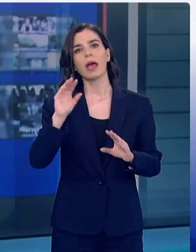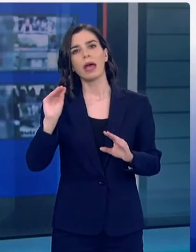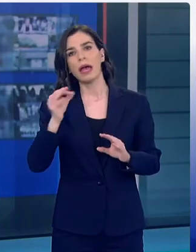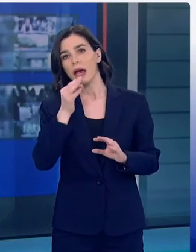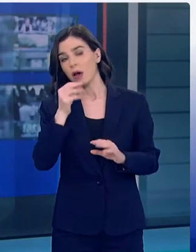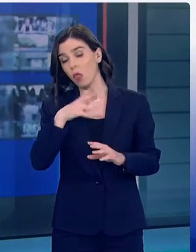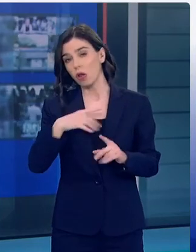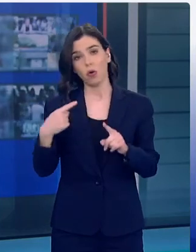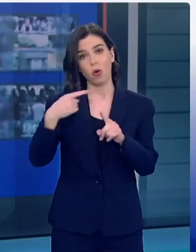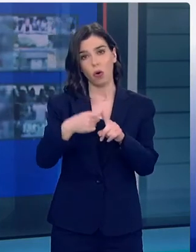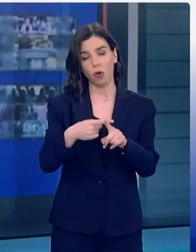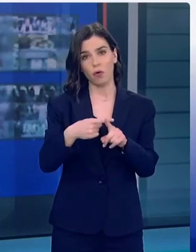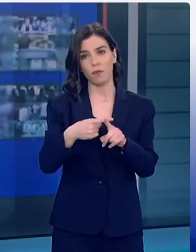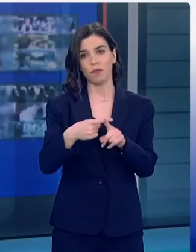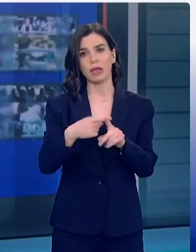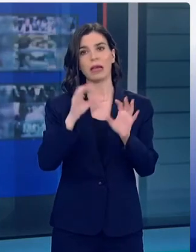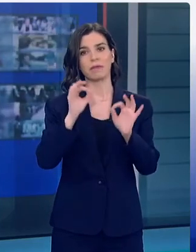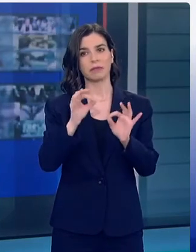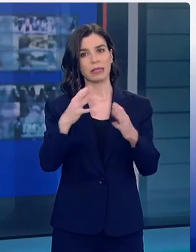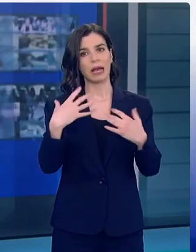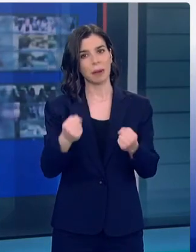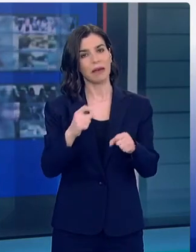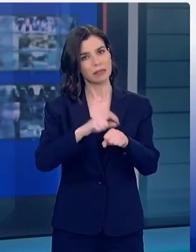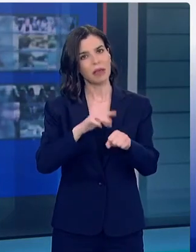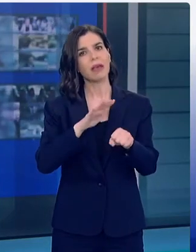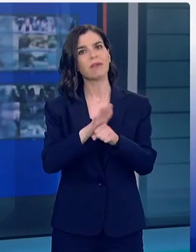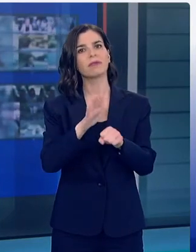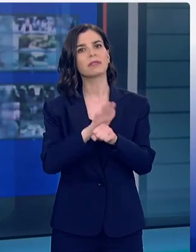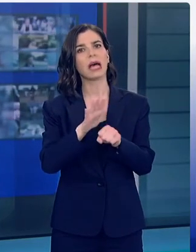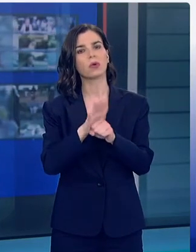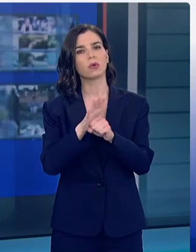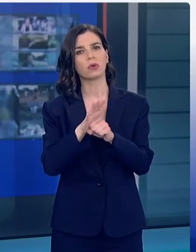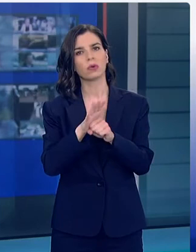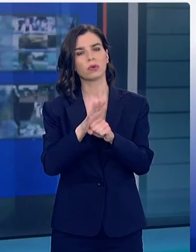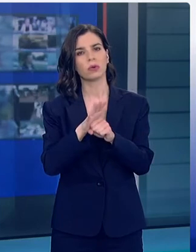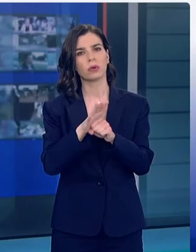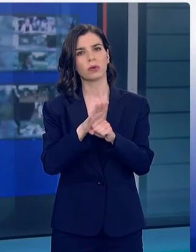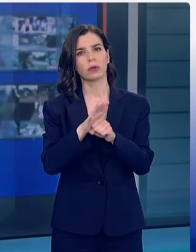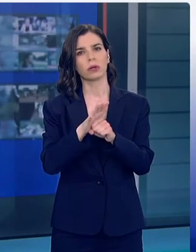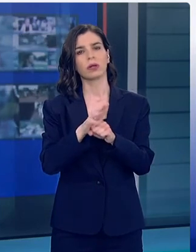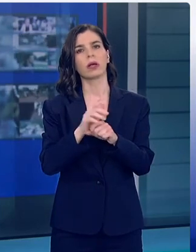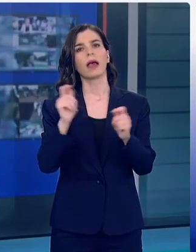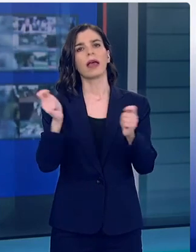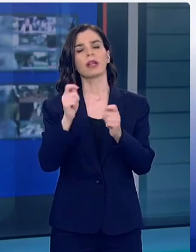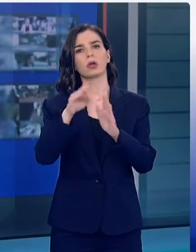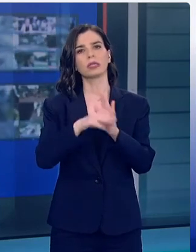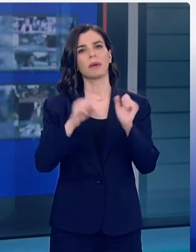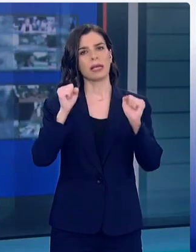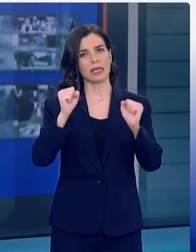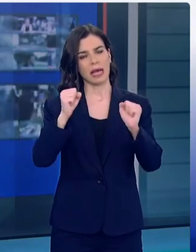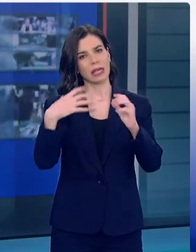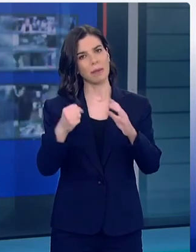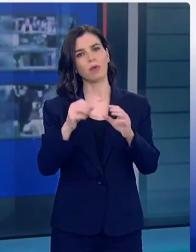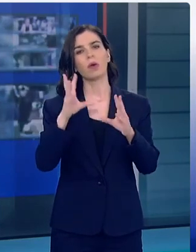συμπληρώσω είναι ότι βεβαίως και υπάρχει επάρκεια και παραγωγική δυνατότητα στο Εθνικό Σύστημα Υγείας προκειμένου να